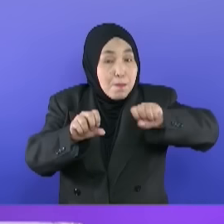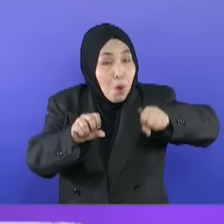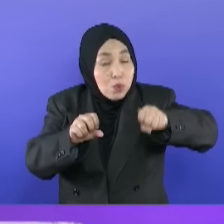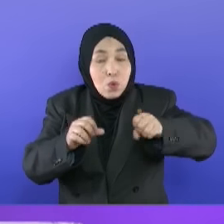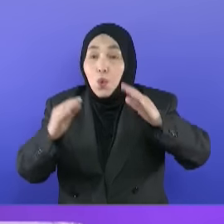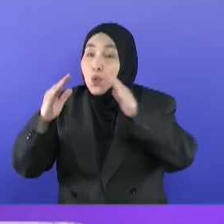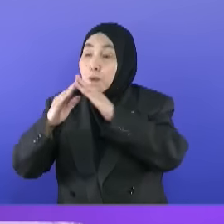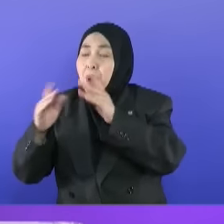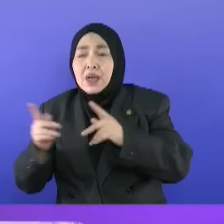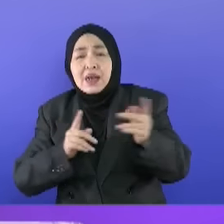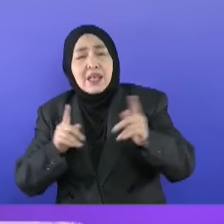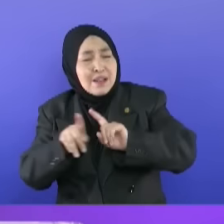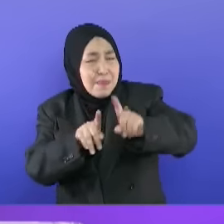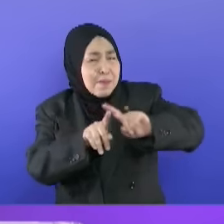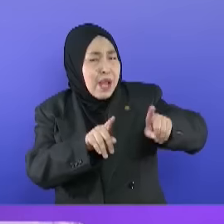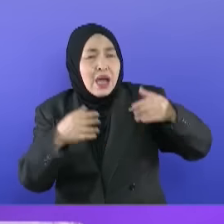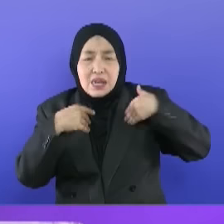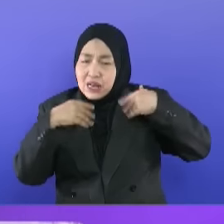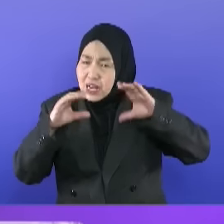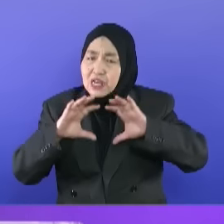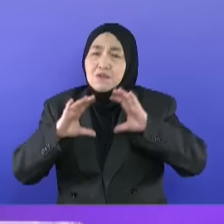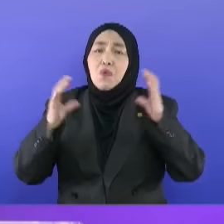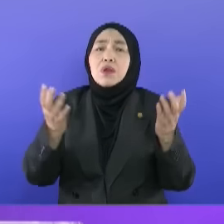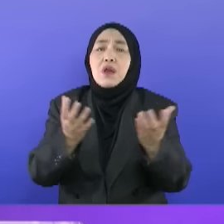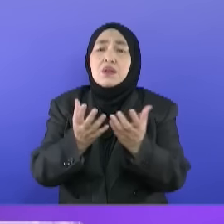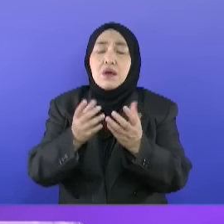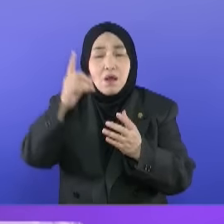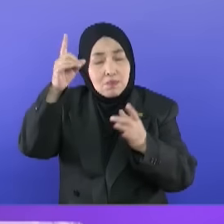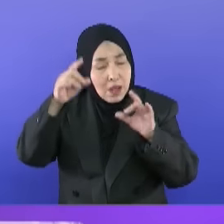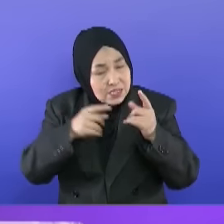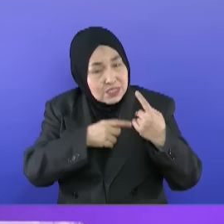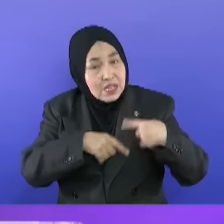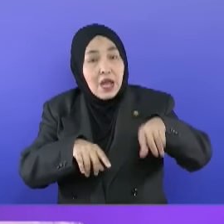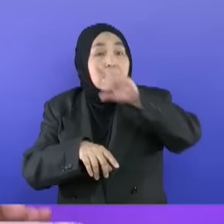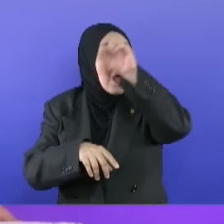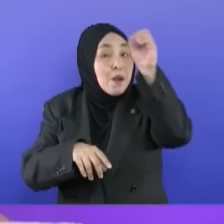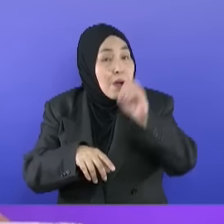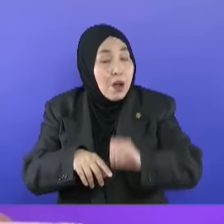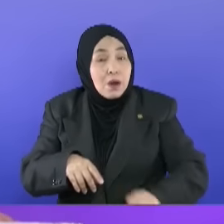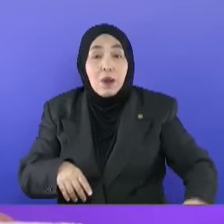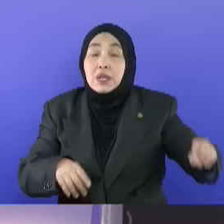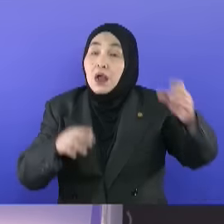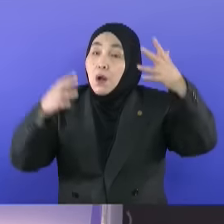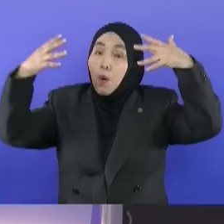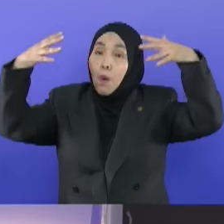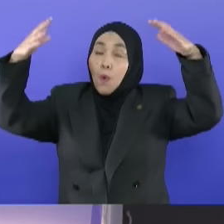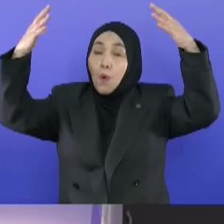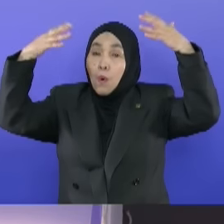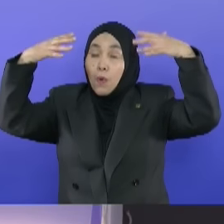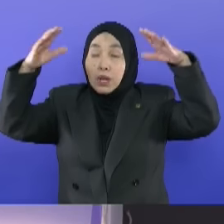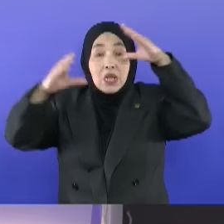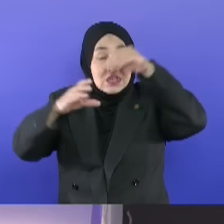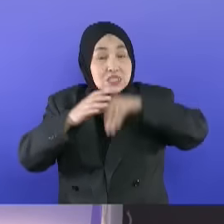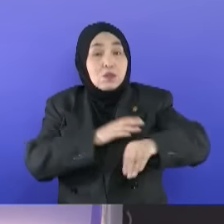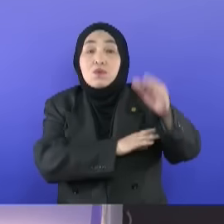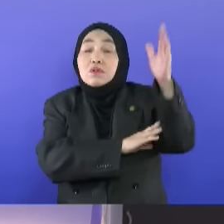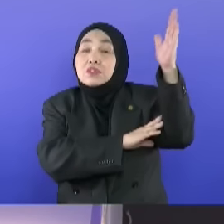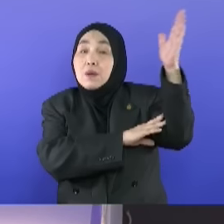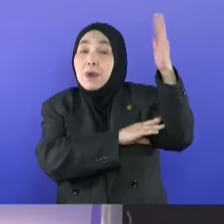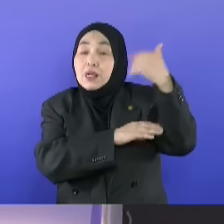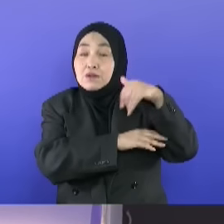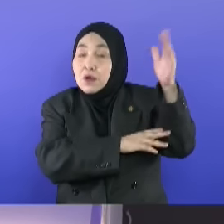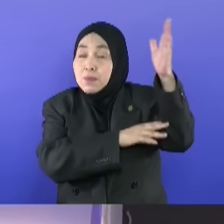dengan rumah, kereta, segala-gala apa yang ada di dunia ini, Allah sedang menawarkan apa? Satu tawaran hebat. Ustaz, kalau dalam satu ceramah tu